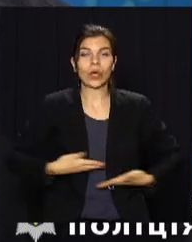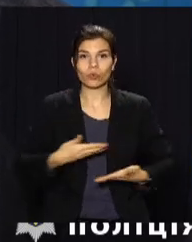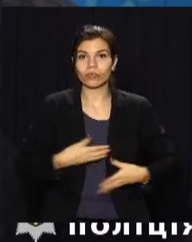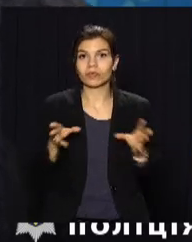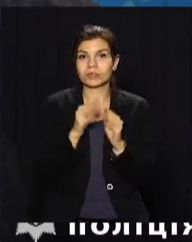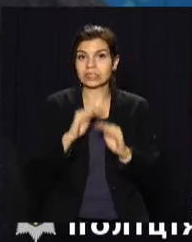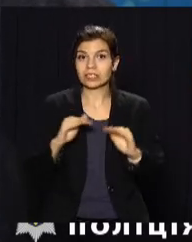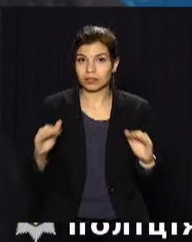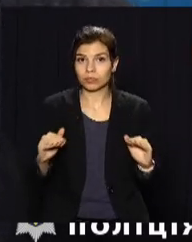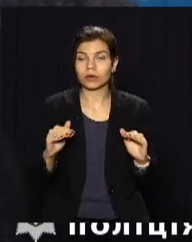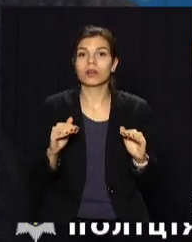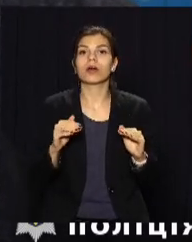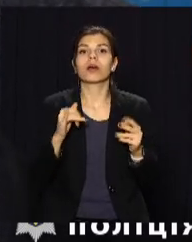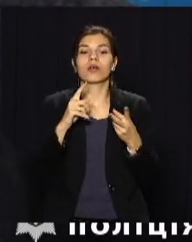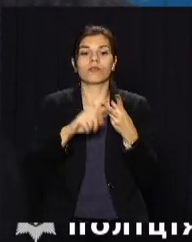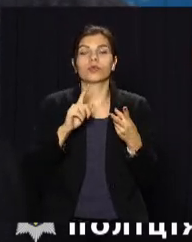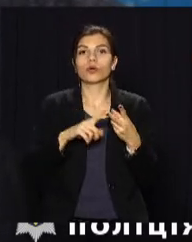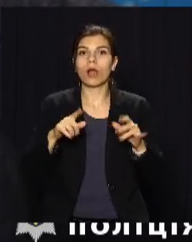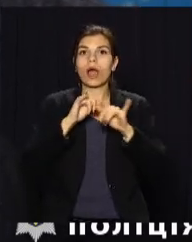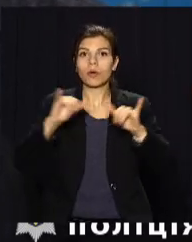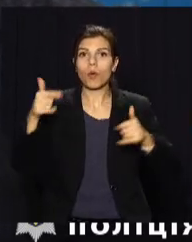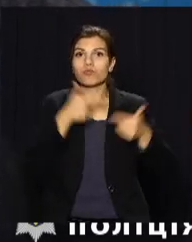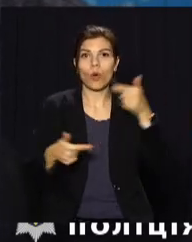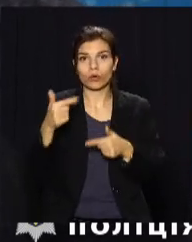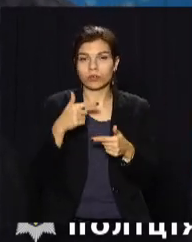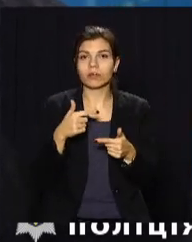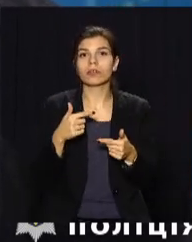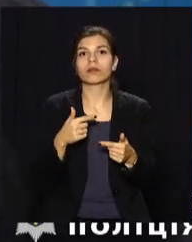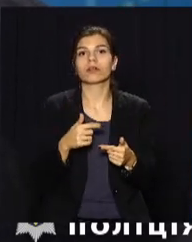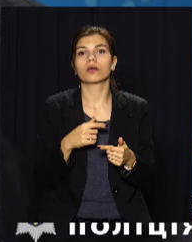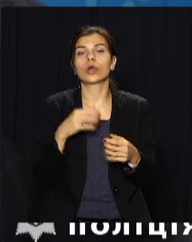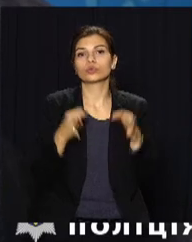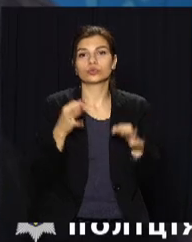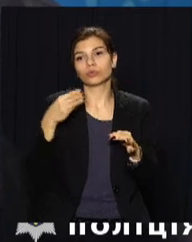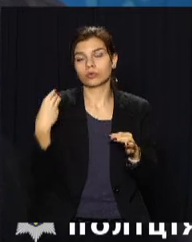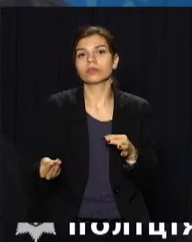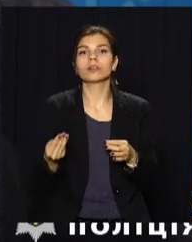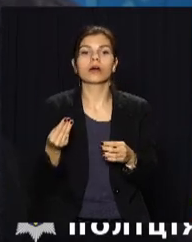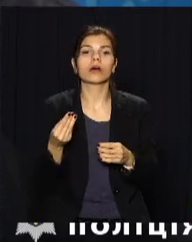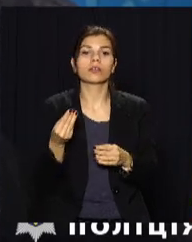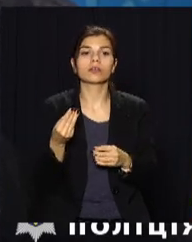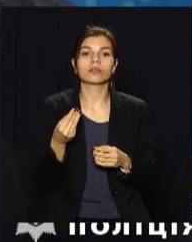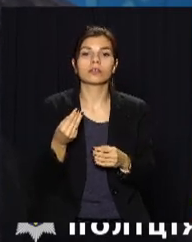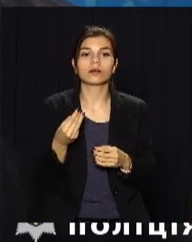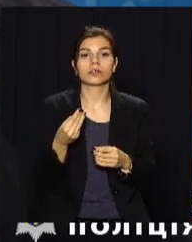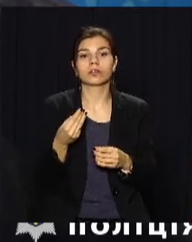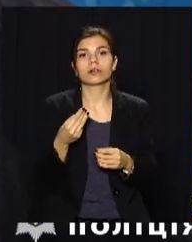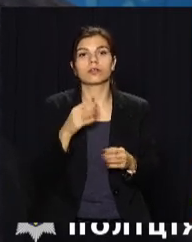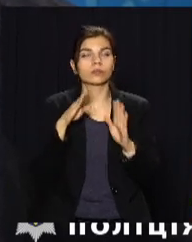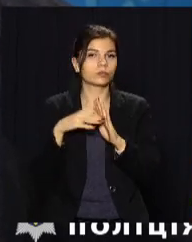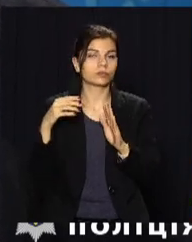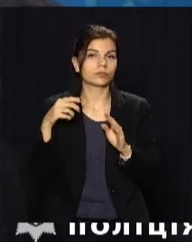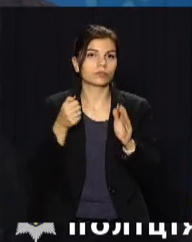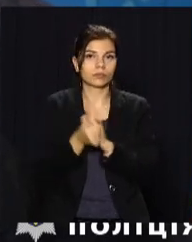дітьми, виготовлення та розповсюдження дитячої порнографії. Суд обрав міру запобіжного заходу тримання під вартою